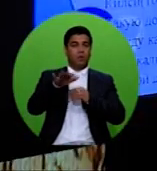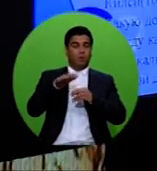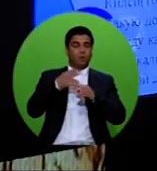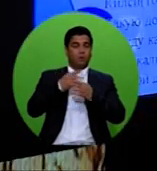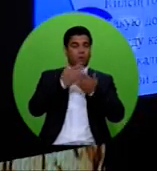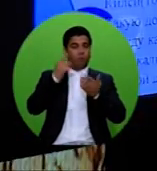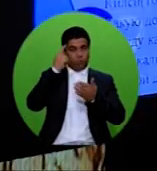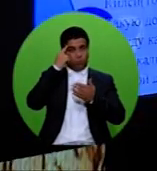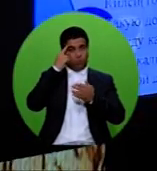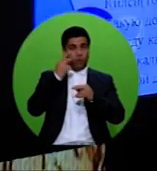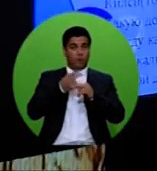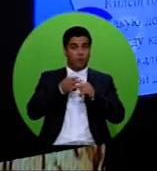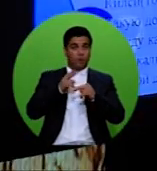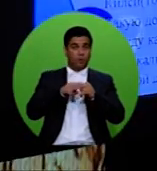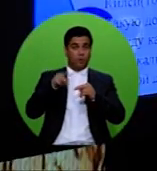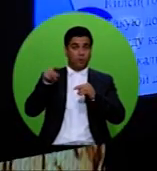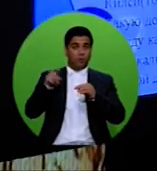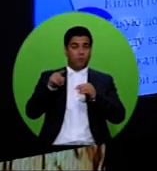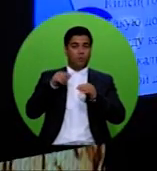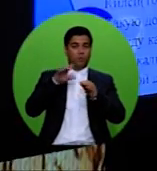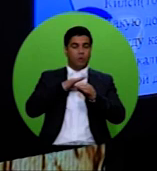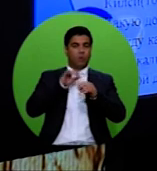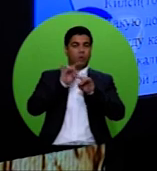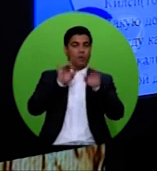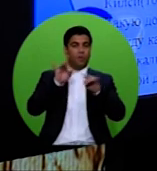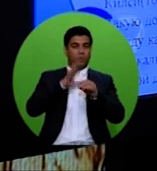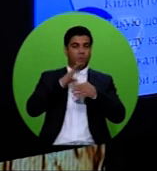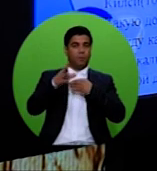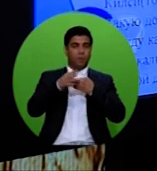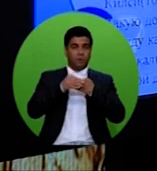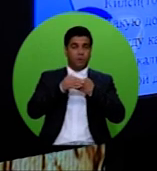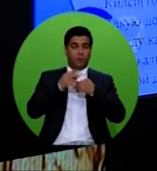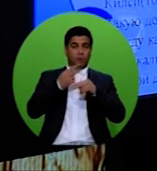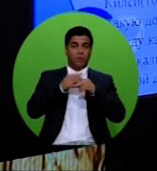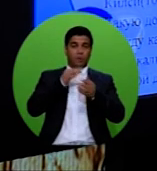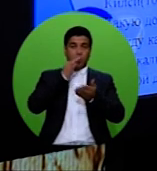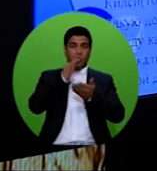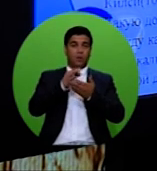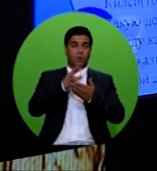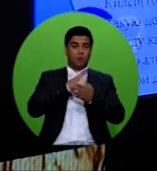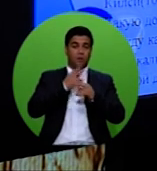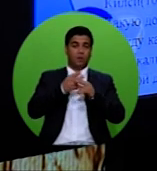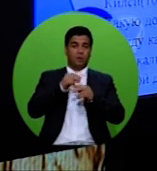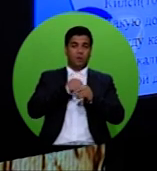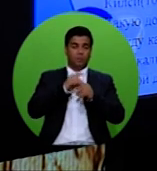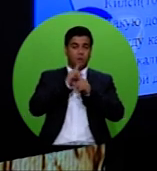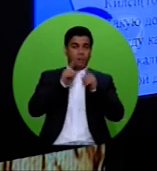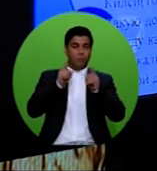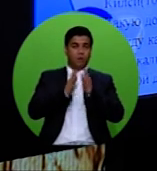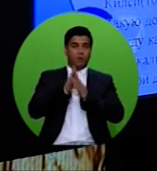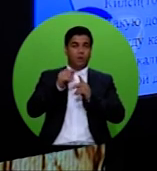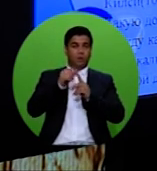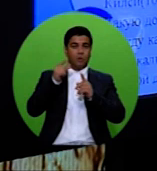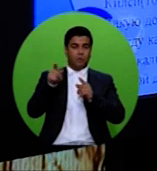подумайте, этот урок мы с вами проходили вместе и сказали, что особое растение,